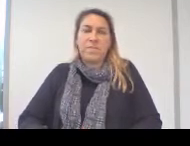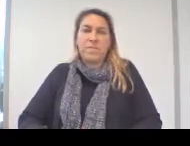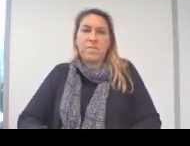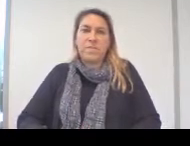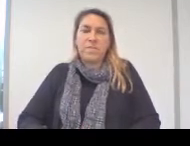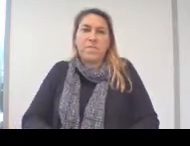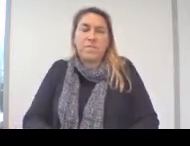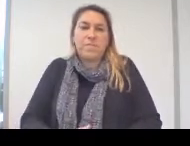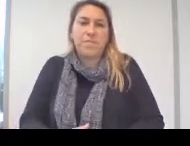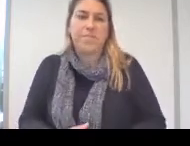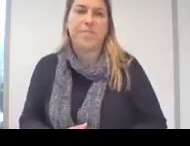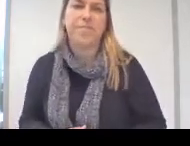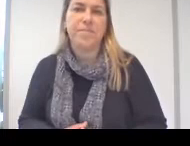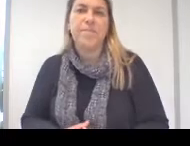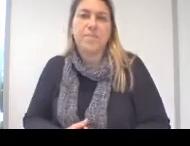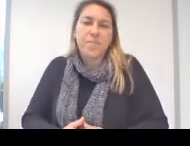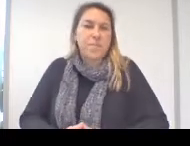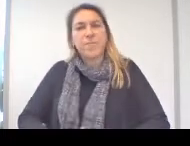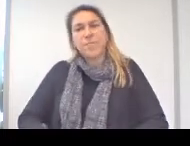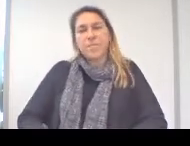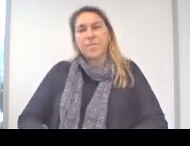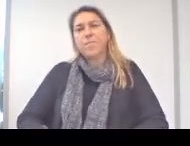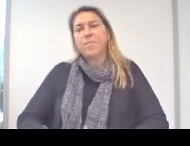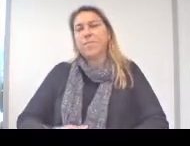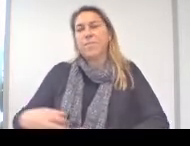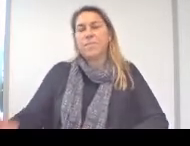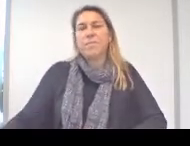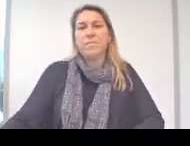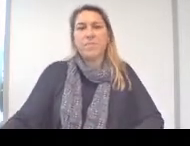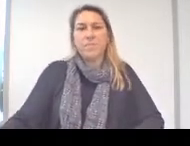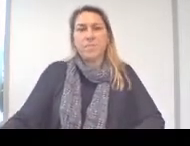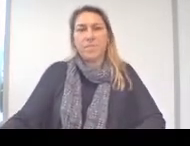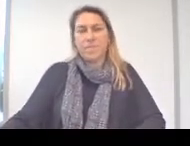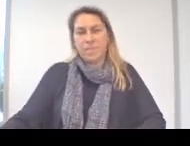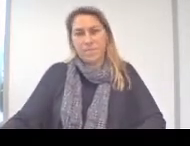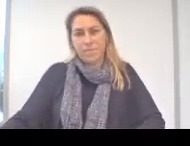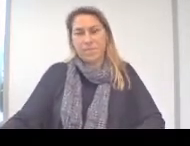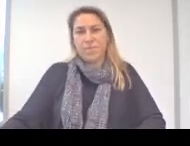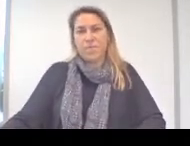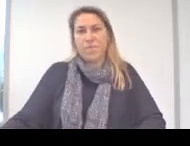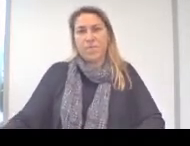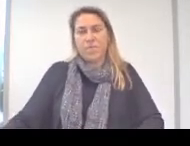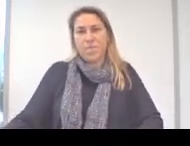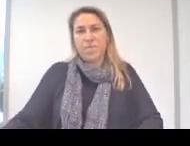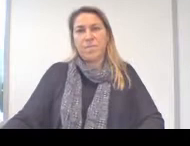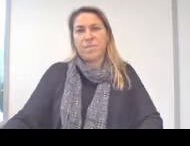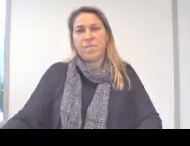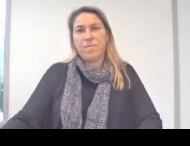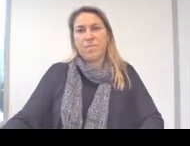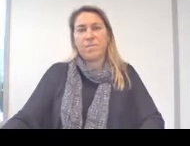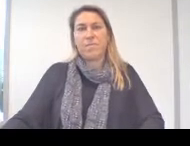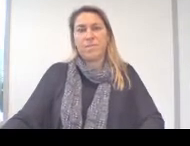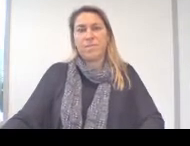que ce soit sur le temps ou sur la durée de contrat hebdomadaire. Donc un métier vraiment à valoriser aujourd'hui au sein des structures. On a noté comme